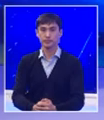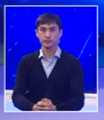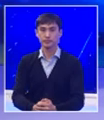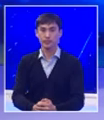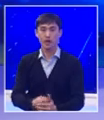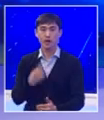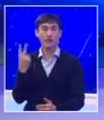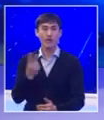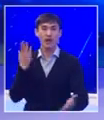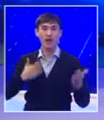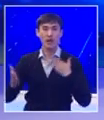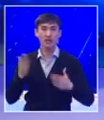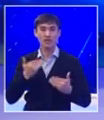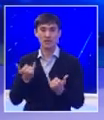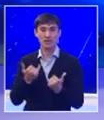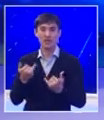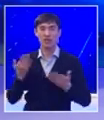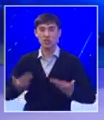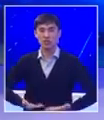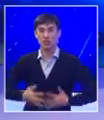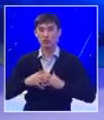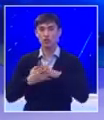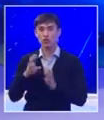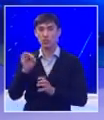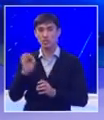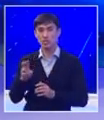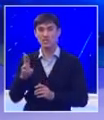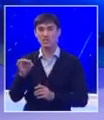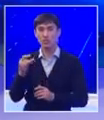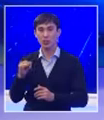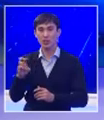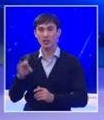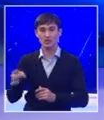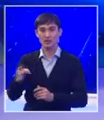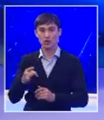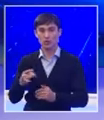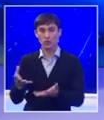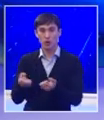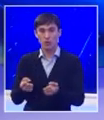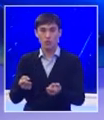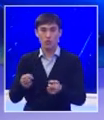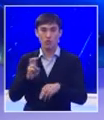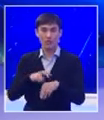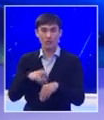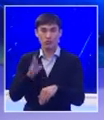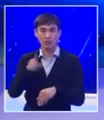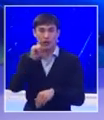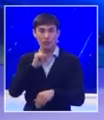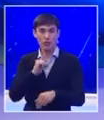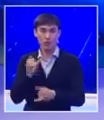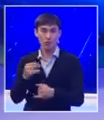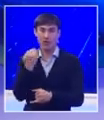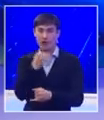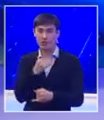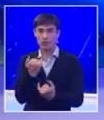двойная радость отныне я для жителей сел ндп и к золоту талгарского района а приема врачей станет не только комфортным но и